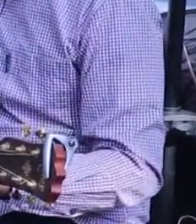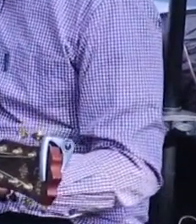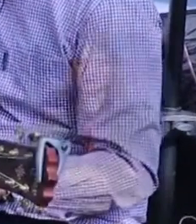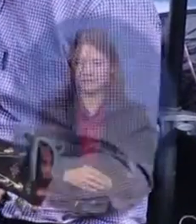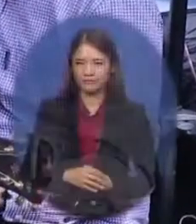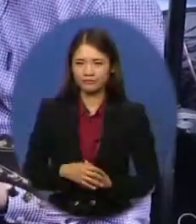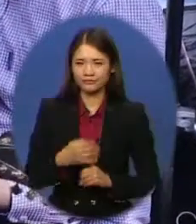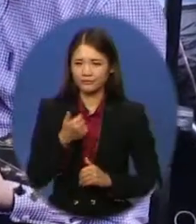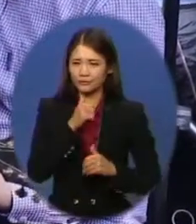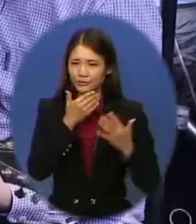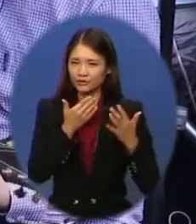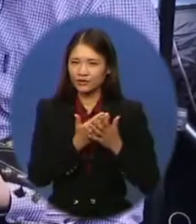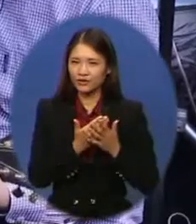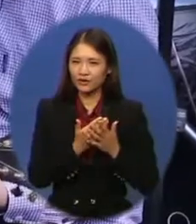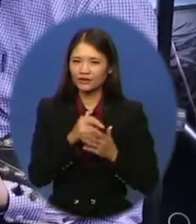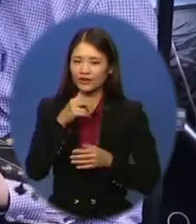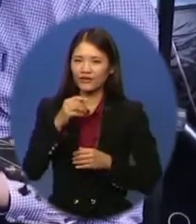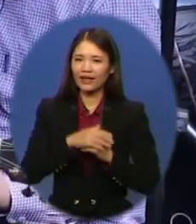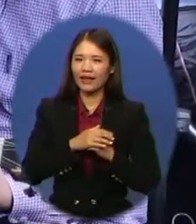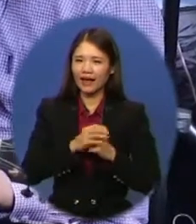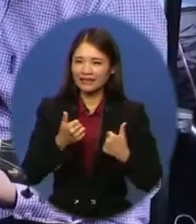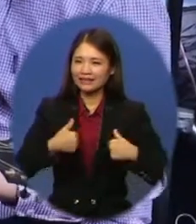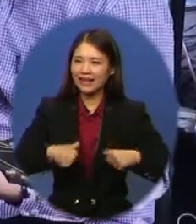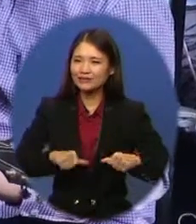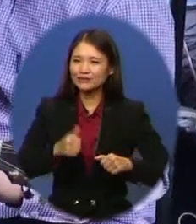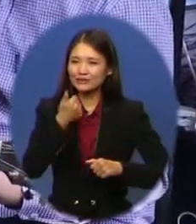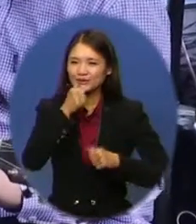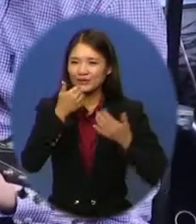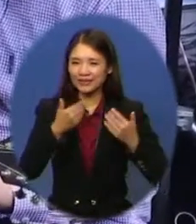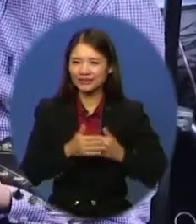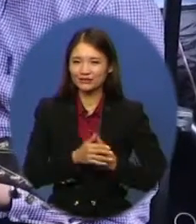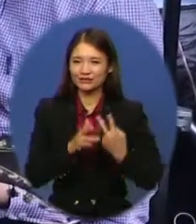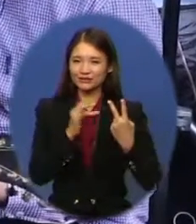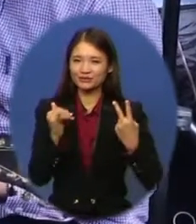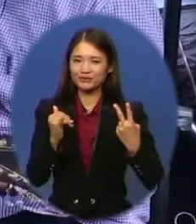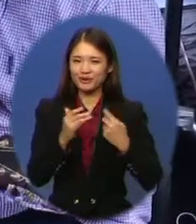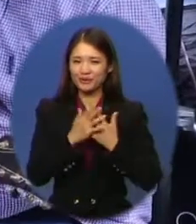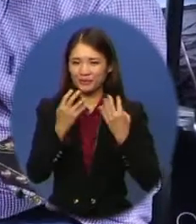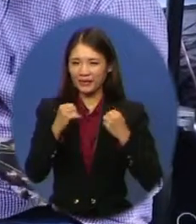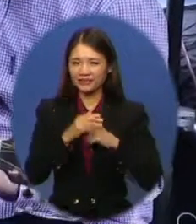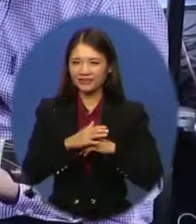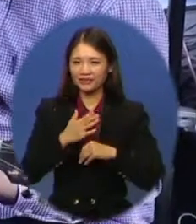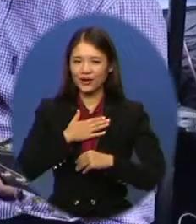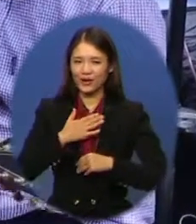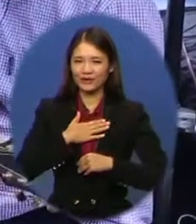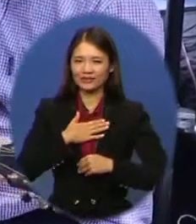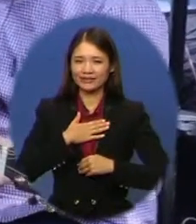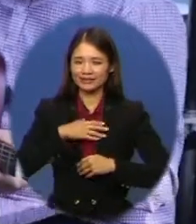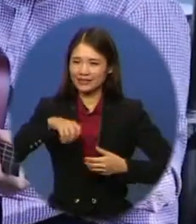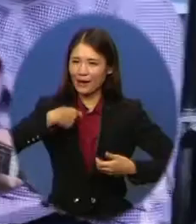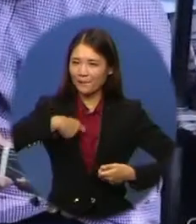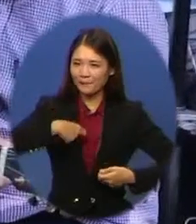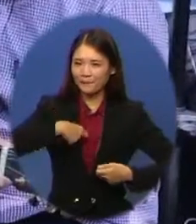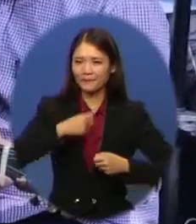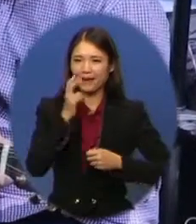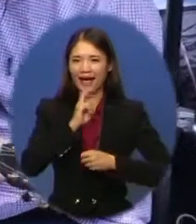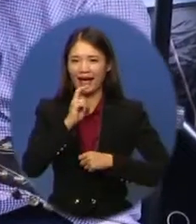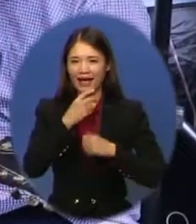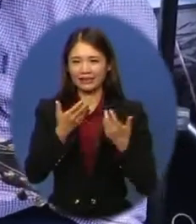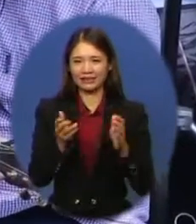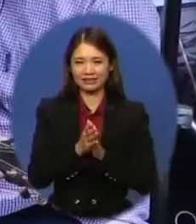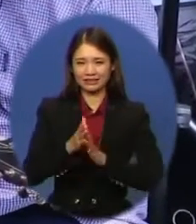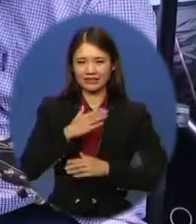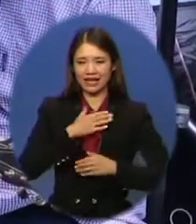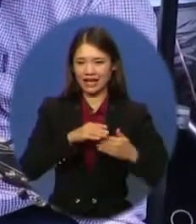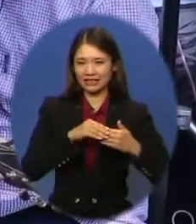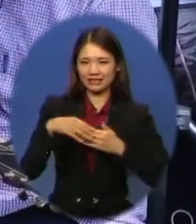절대음감 쌍둥이 이렇게 절대음감 두 명 이렇게 말씀드렸는데 맞습니다. 저희는 절대음감 밴드의 제가 이제 리더를